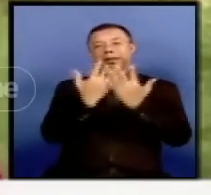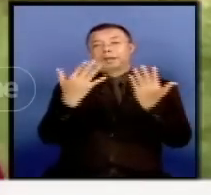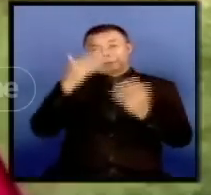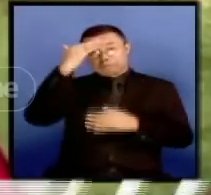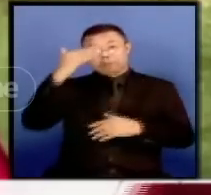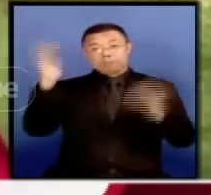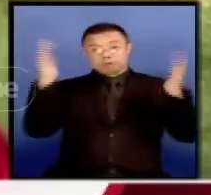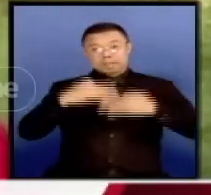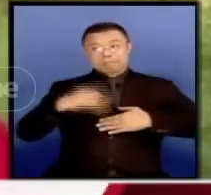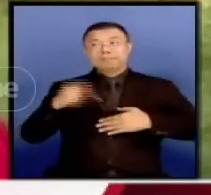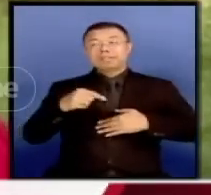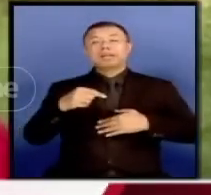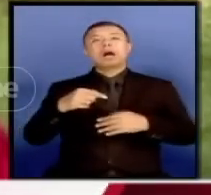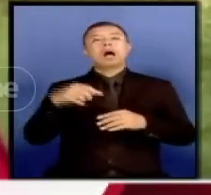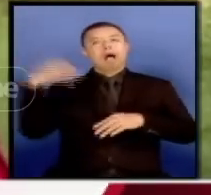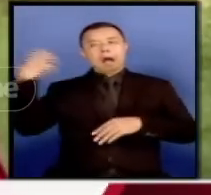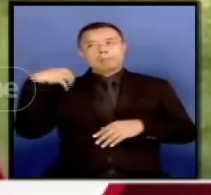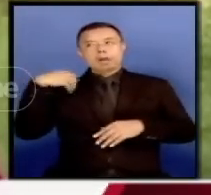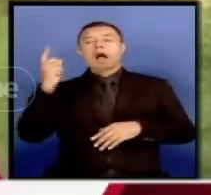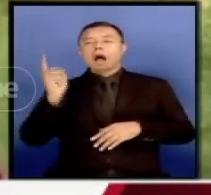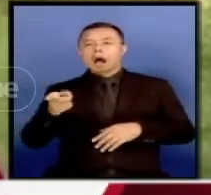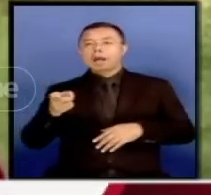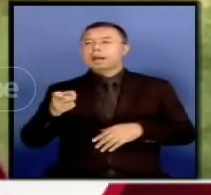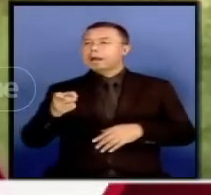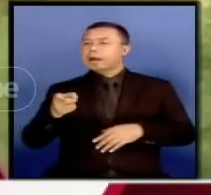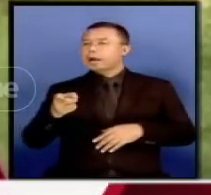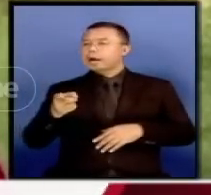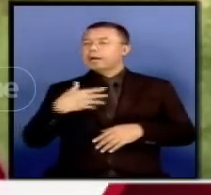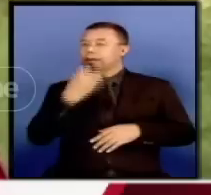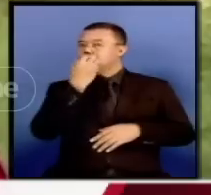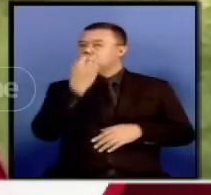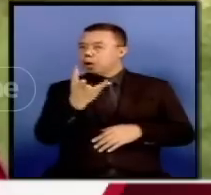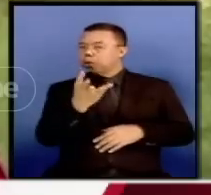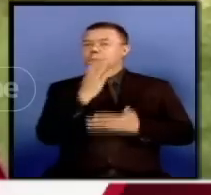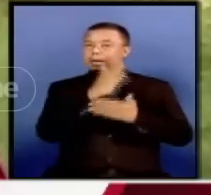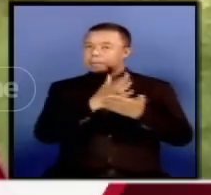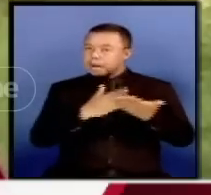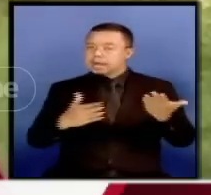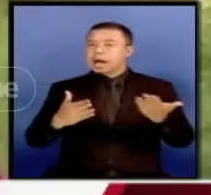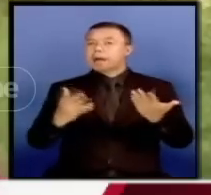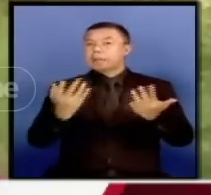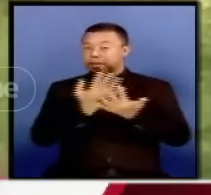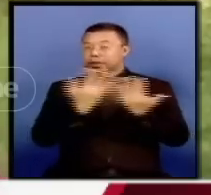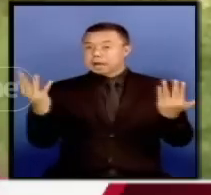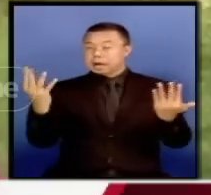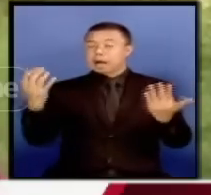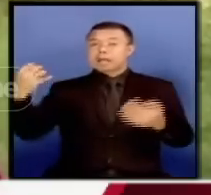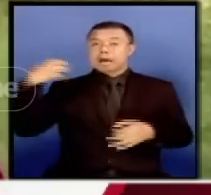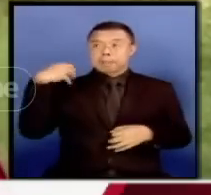di Amerika Serikat ini ada yang sebagian, mungkin bisa saya katakan sebagian besar ini